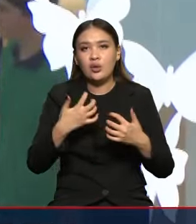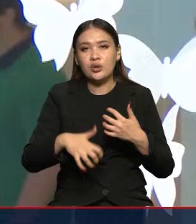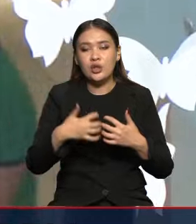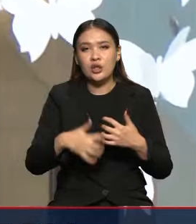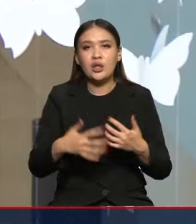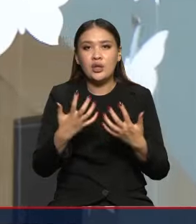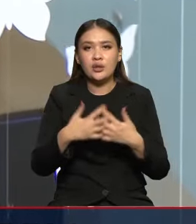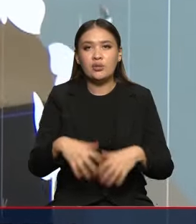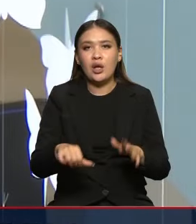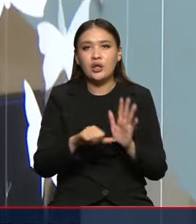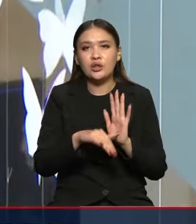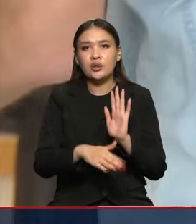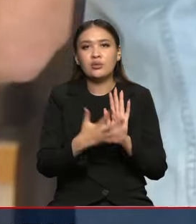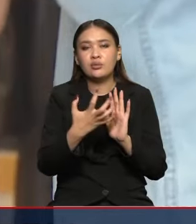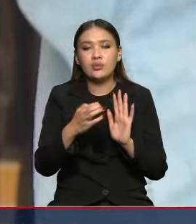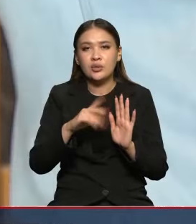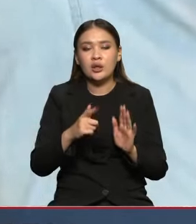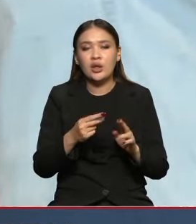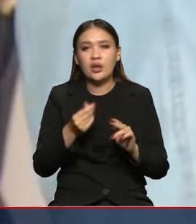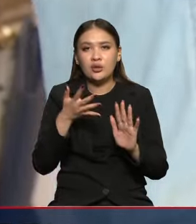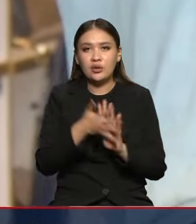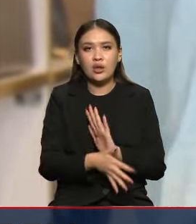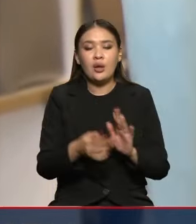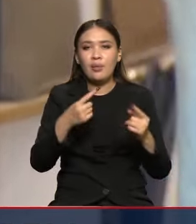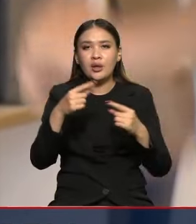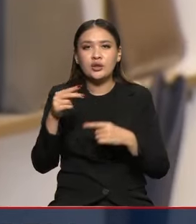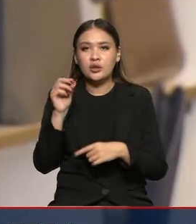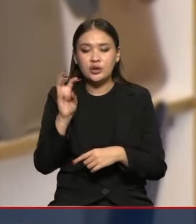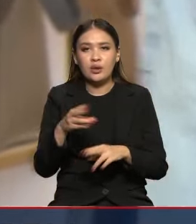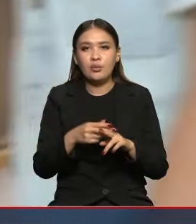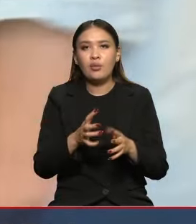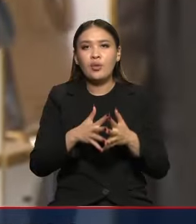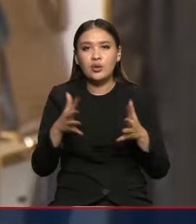киімге 6,5 мың теңге жұмсайды. Сәндікке басқа аймақтарға қарағанда көбірек